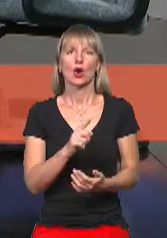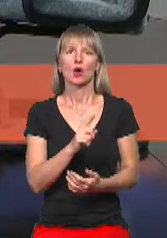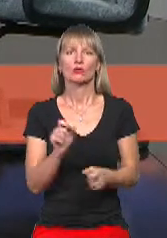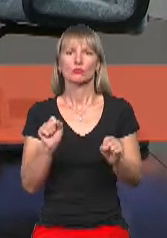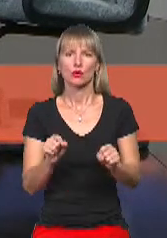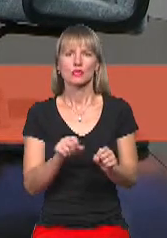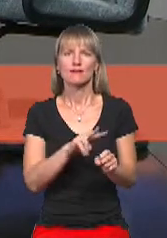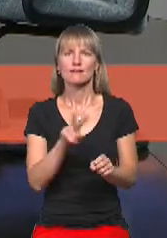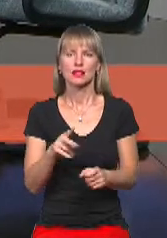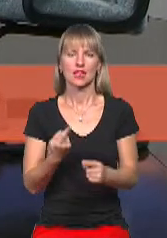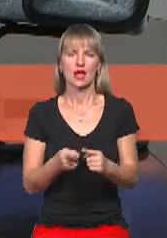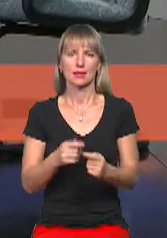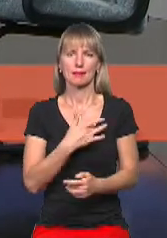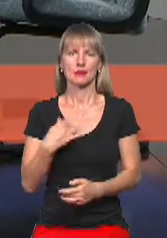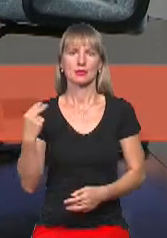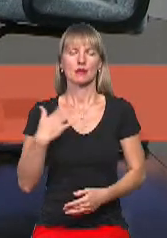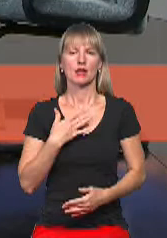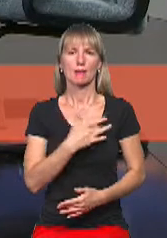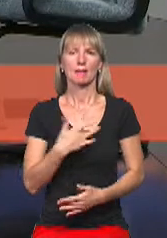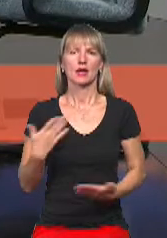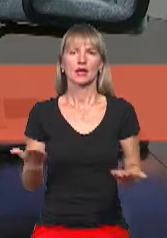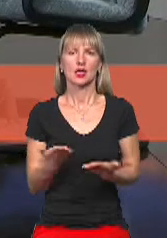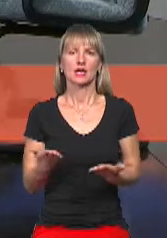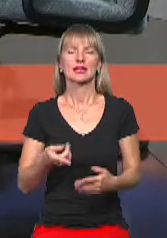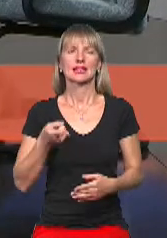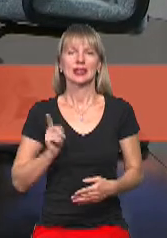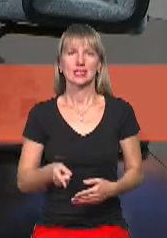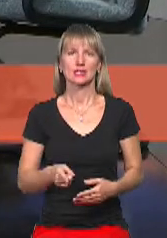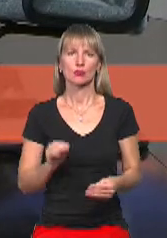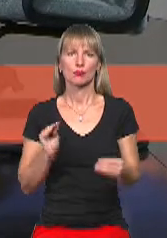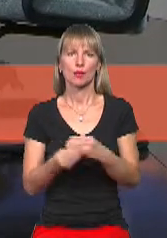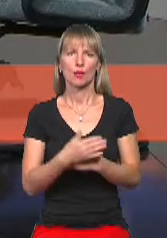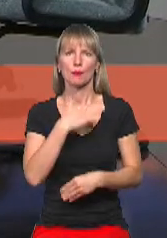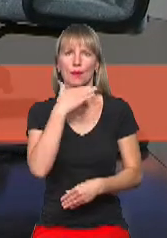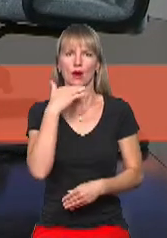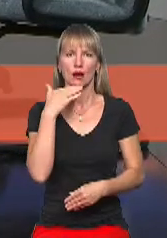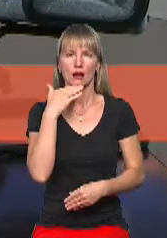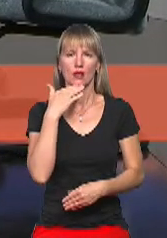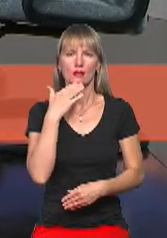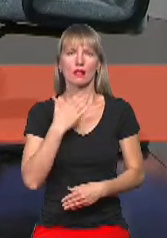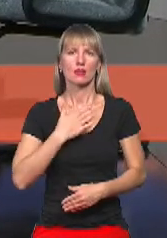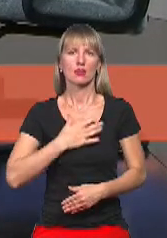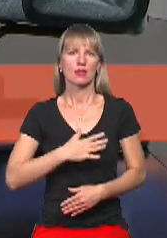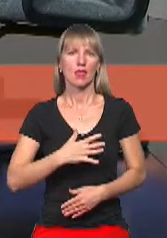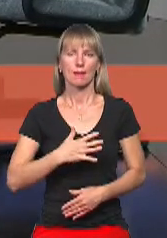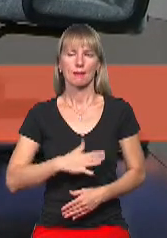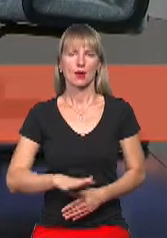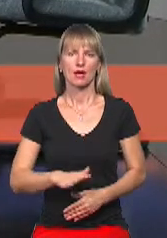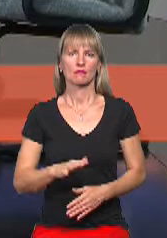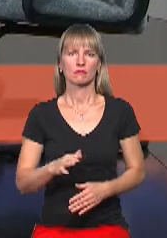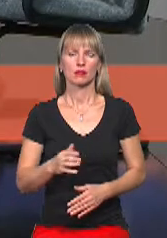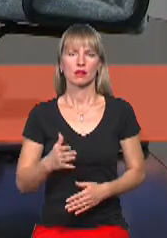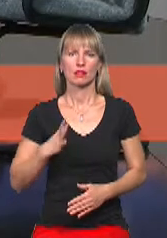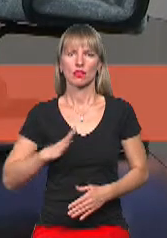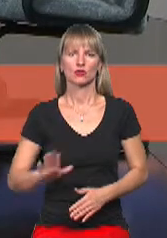пильнувати той пил, запорізький наш пил, який дійсно приховує в собі дуже багато неприємних несподіванок. Сашо,